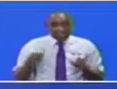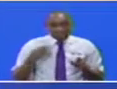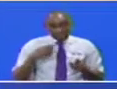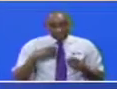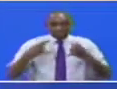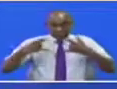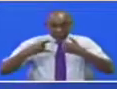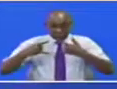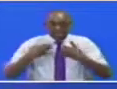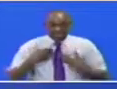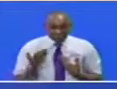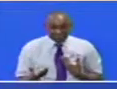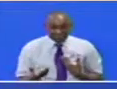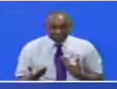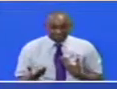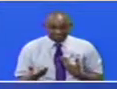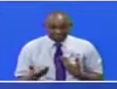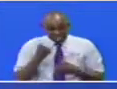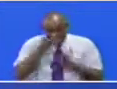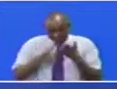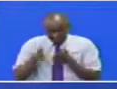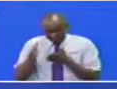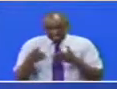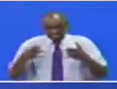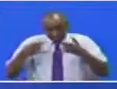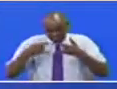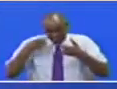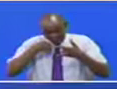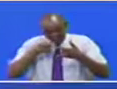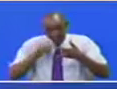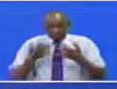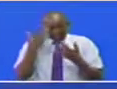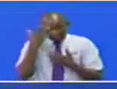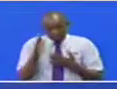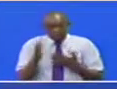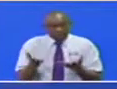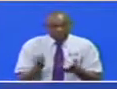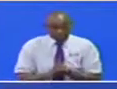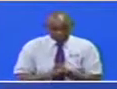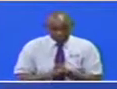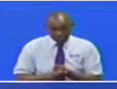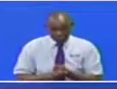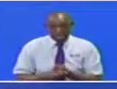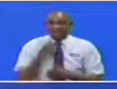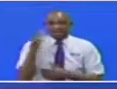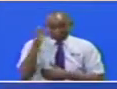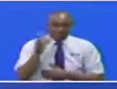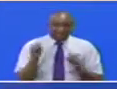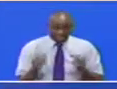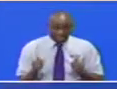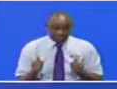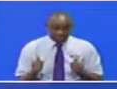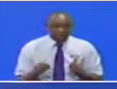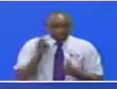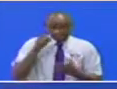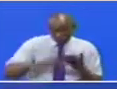gap. Kuna iko nusu hapo, bado tunataka tusukume kidogo ndio tufike kule tunataka, yani 100%. Vile unaona